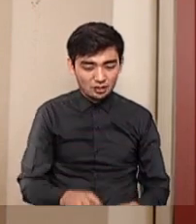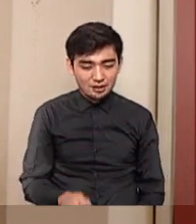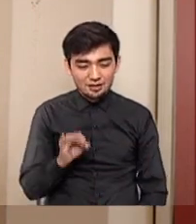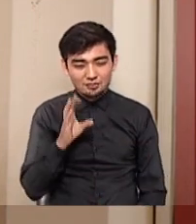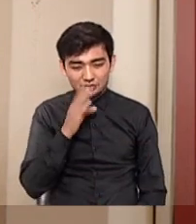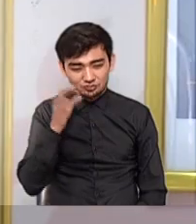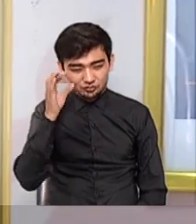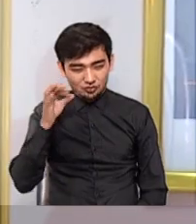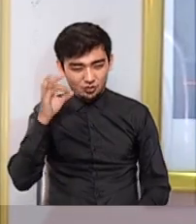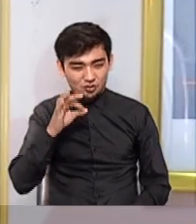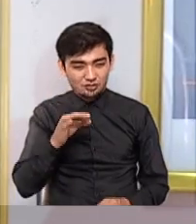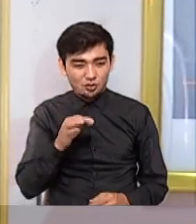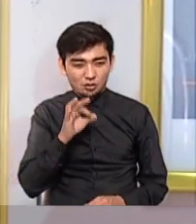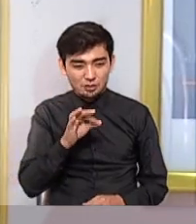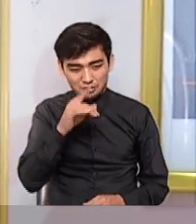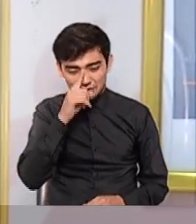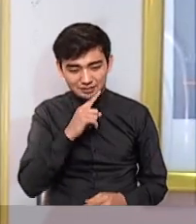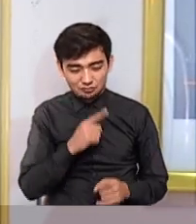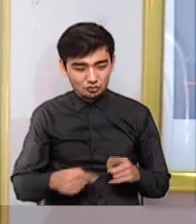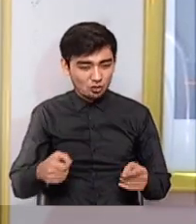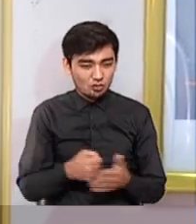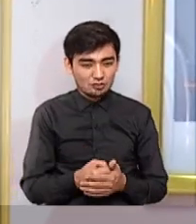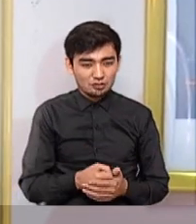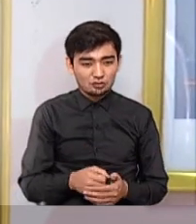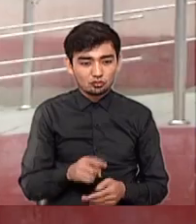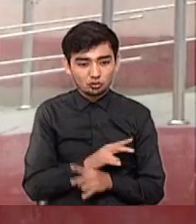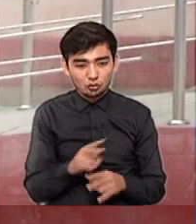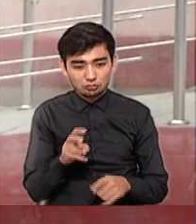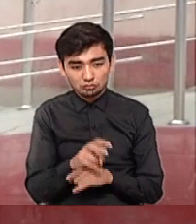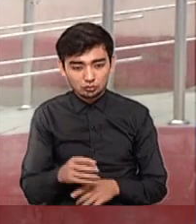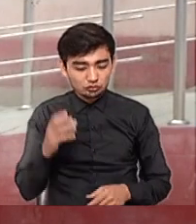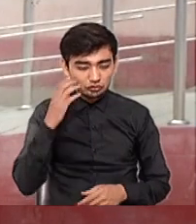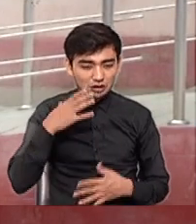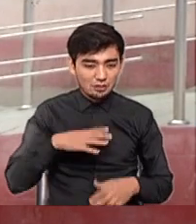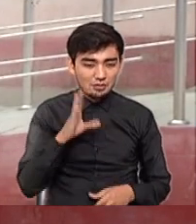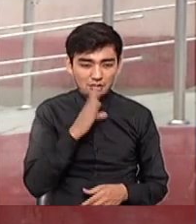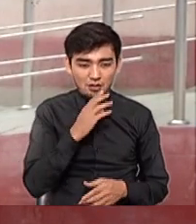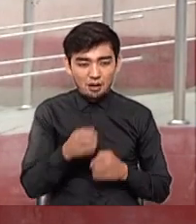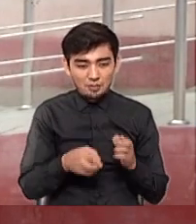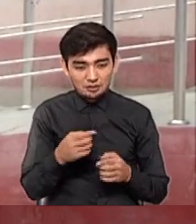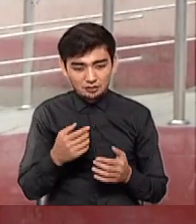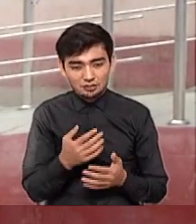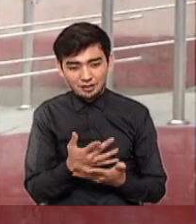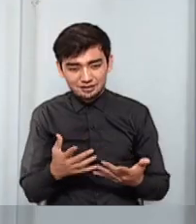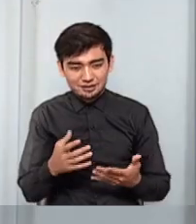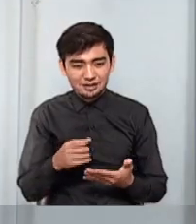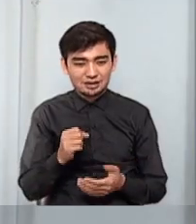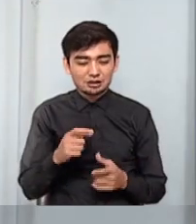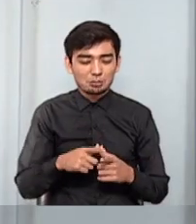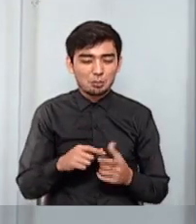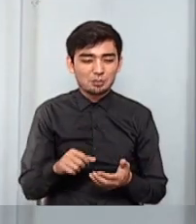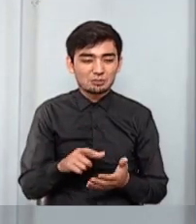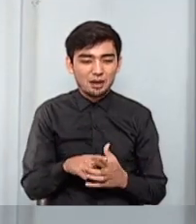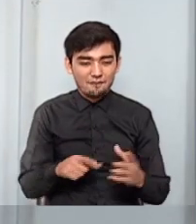мамандары қазан айында үйіне кеткен қыздан желтоқсанға дейін ешқандай хабар ала алмадық дейді. Тек анасы ота жасағаны мен түрлі анықтамаларын алып келгеннен